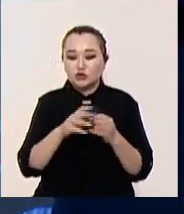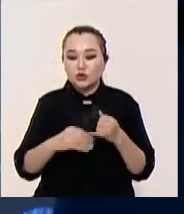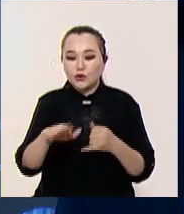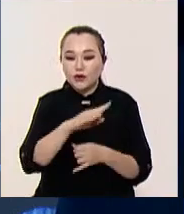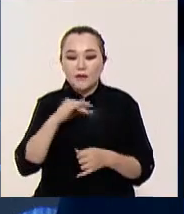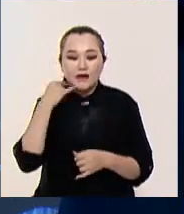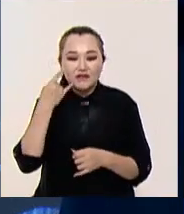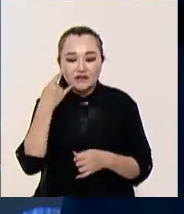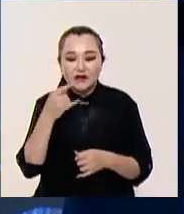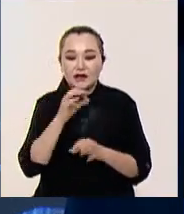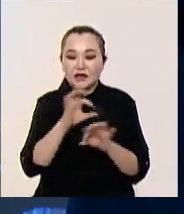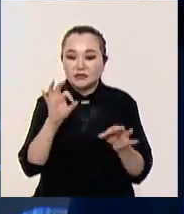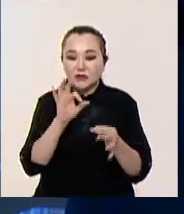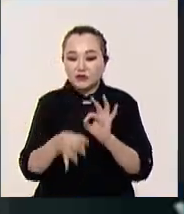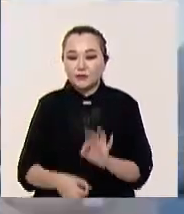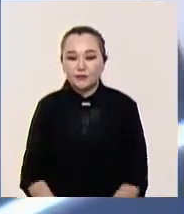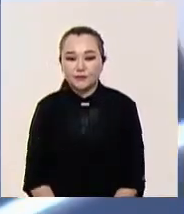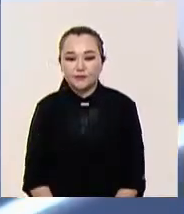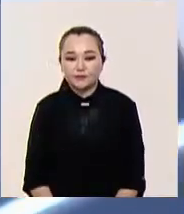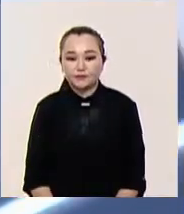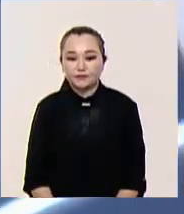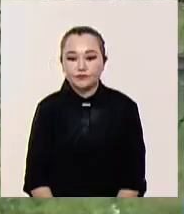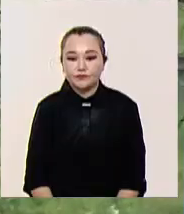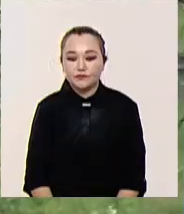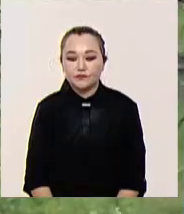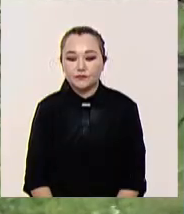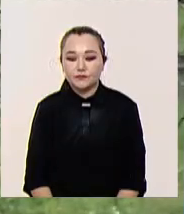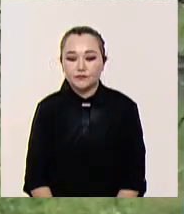Павлодара. Евгения Мягченко с подробностями.